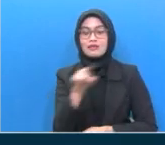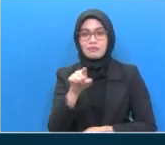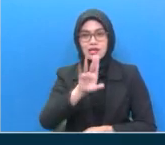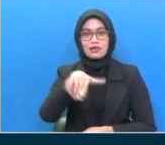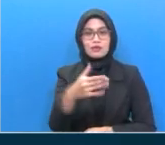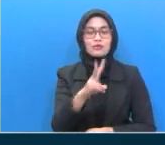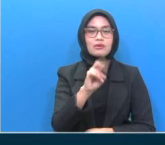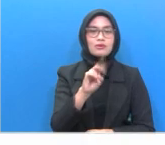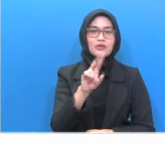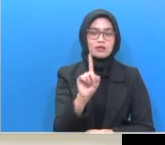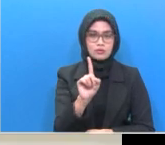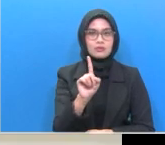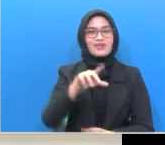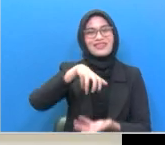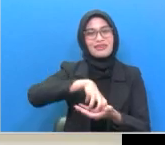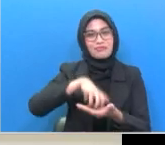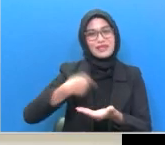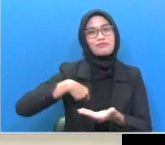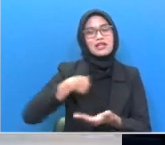2021 di Kementerian Sosial